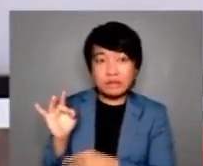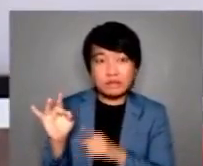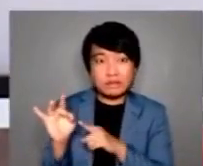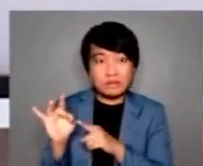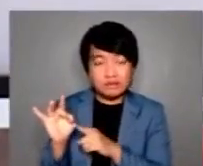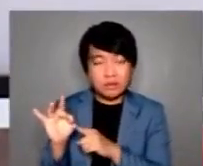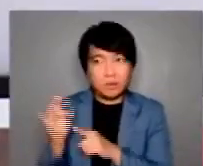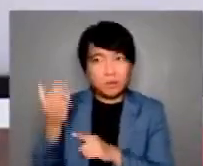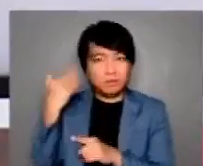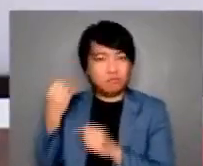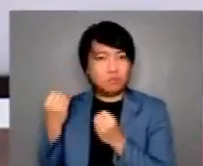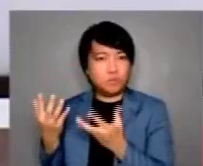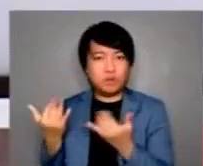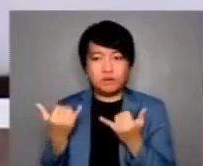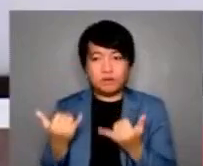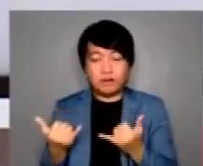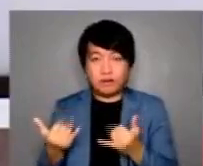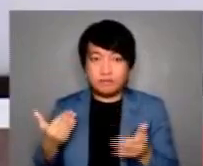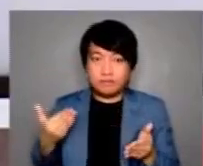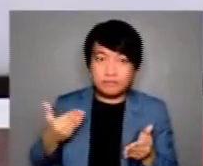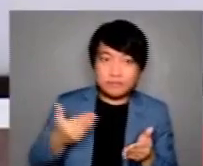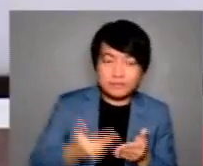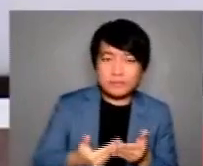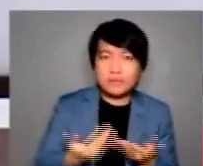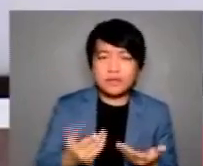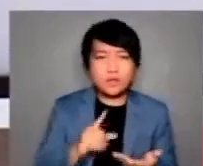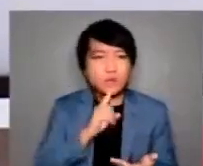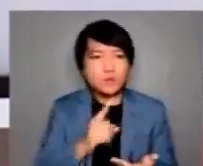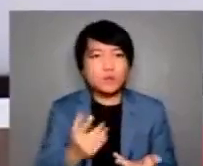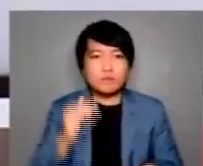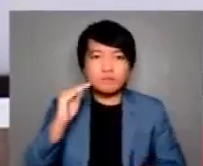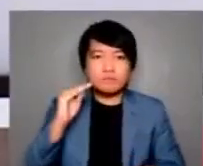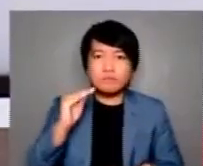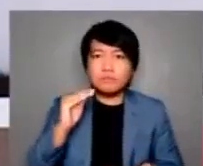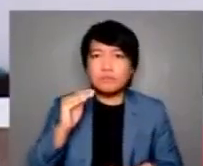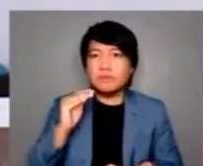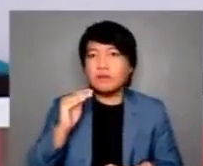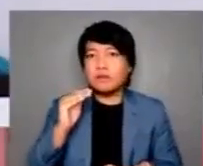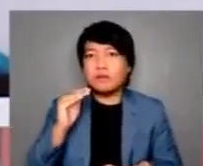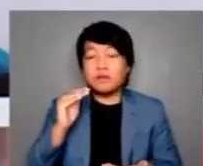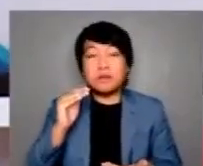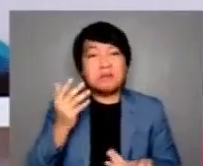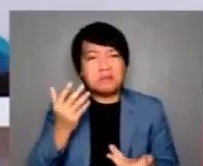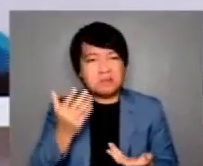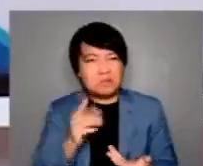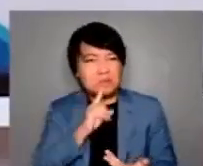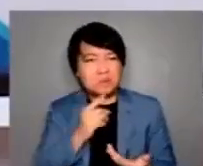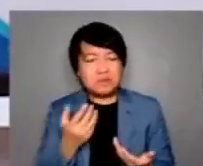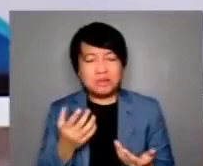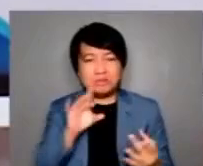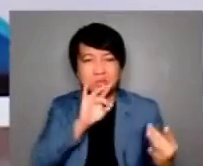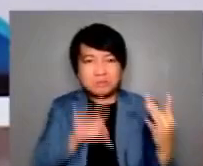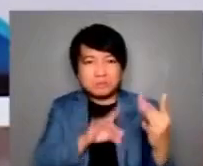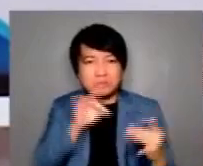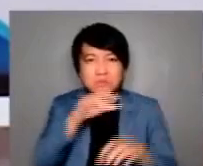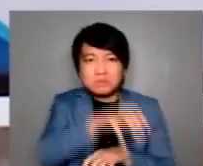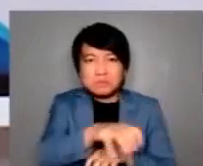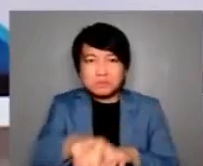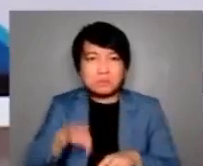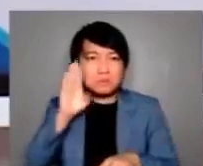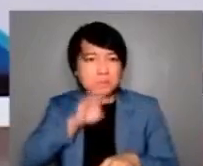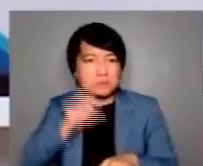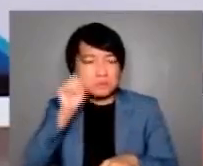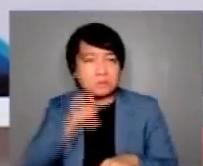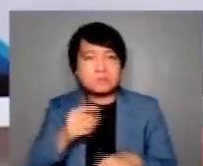violence subalit Nong mga nakaraang dalawang araw talagang dumami Bakit magkakaibigan magkakapatid magkakapitbahay magkak Syempre